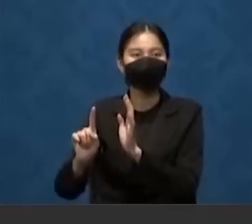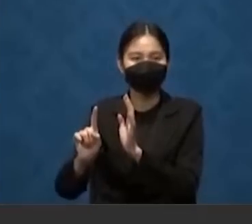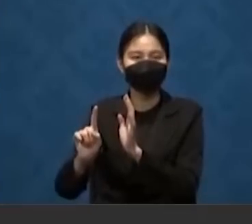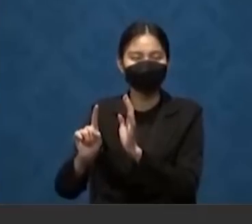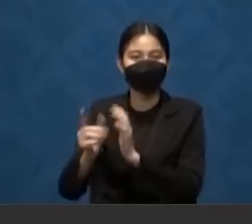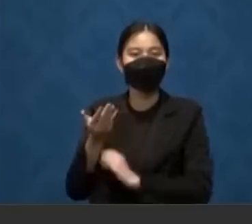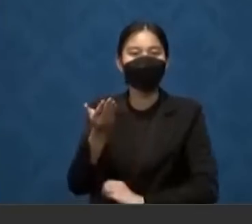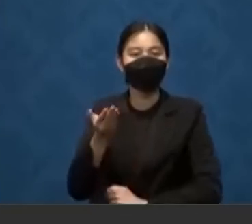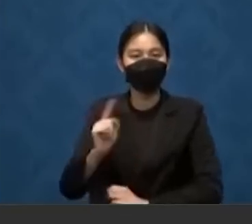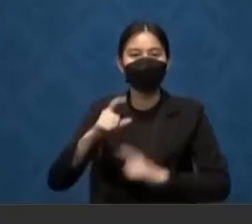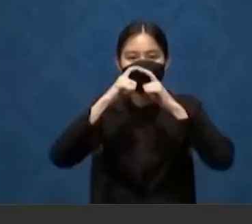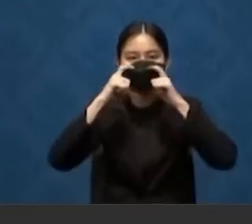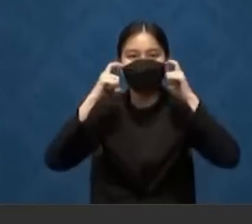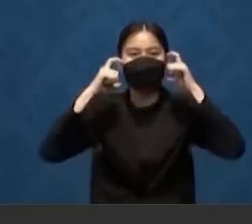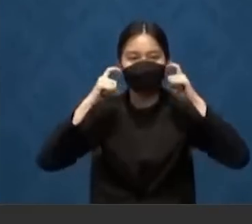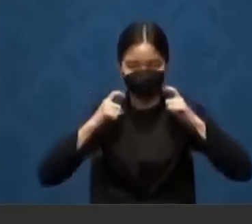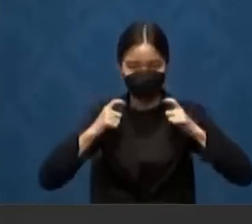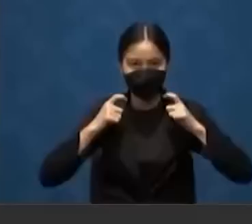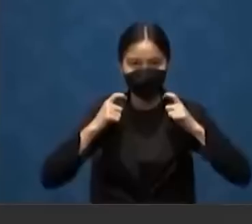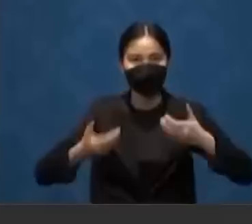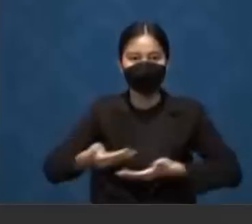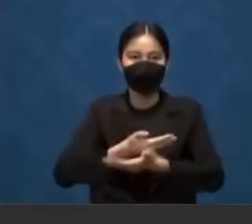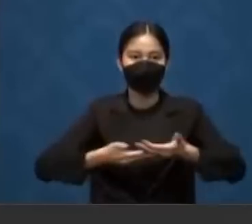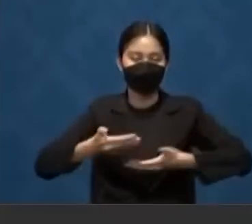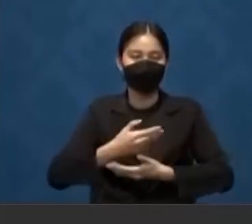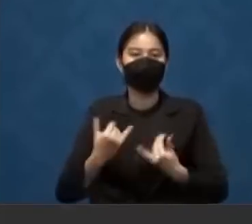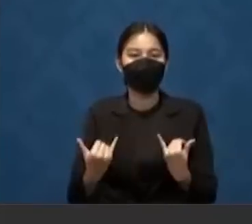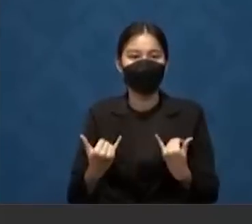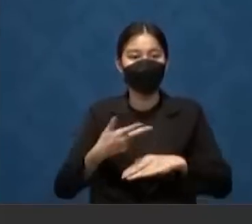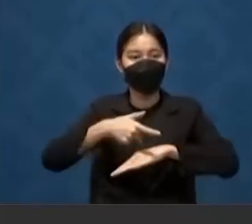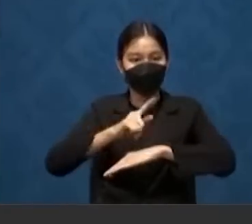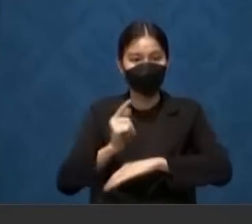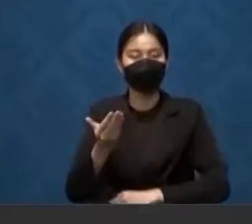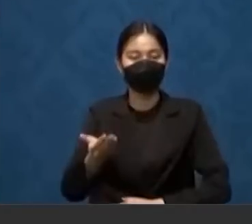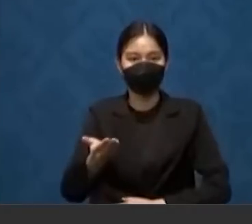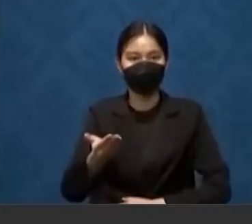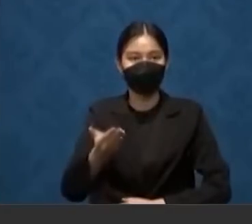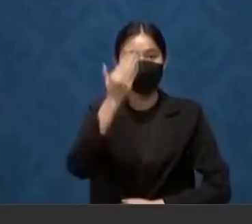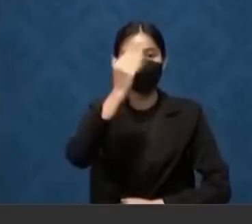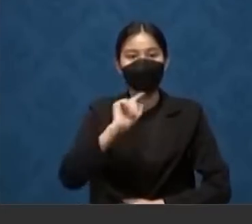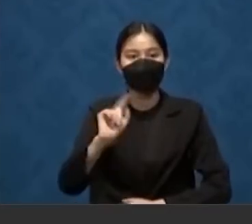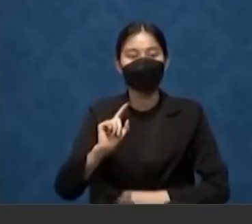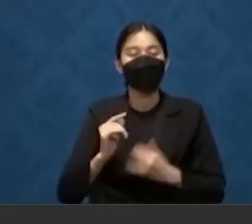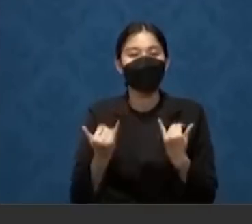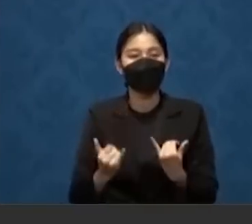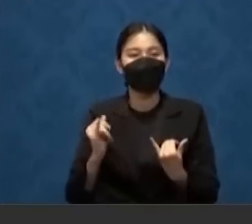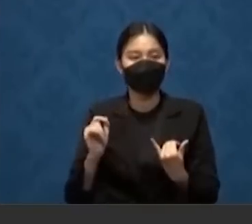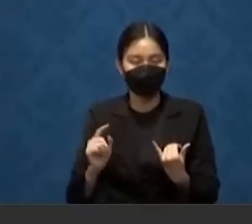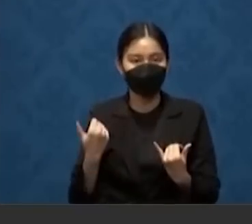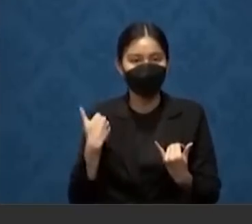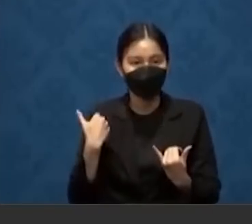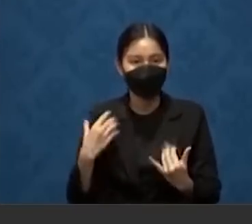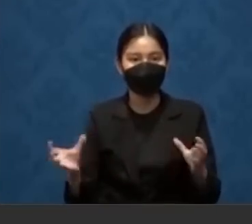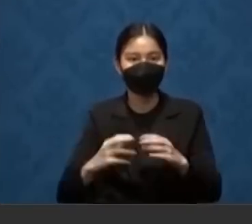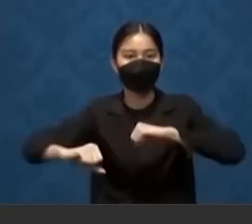อนุญาที่จะไมใส่หนากากในการหารืท่ประทานครับสืบเยจากสถานการณขณะนี้นะครัมียัวว